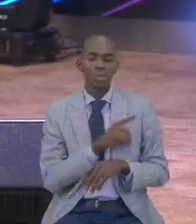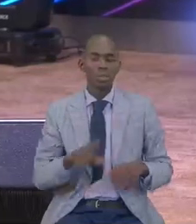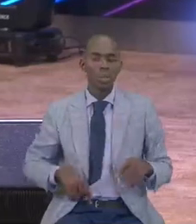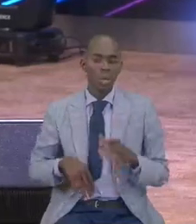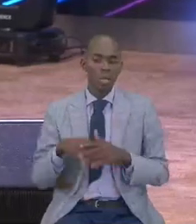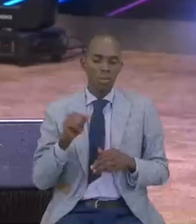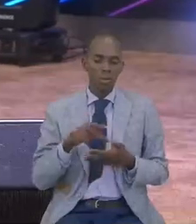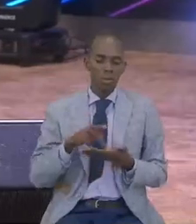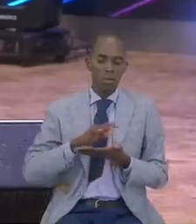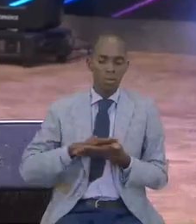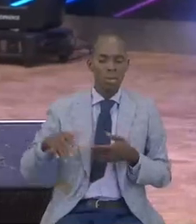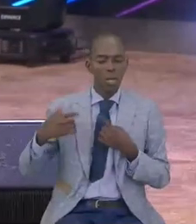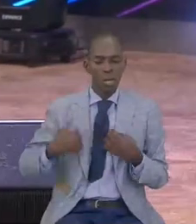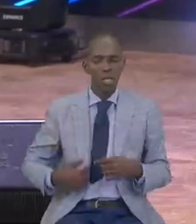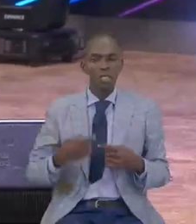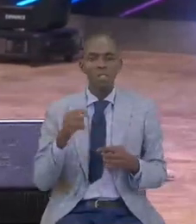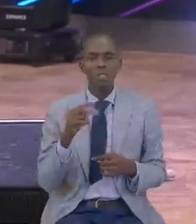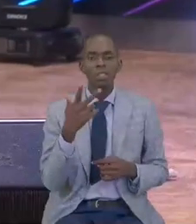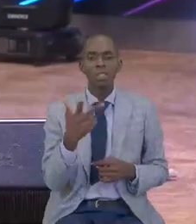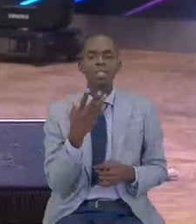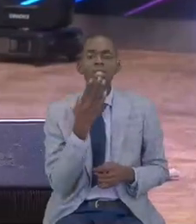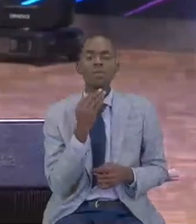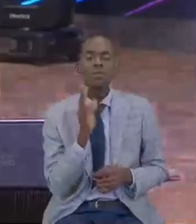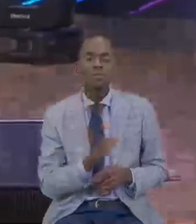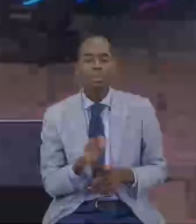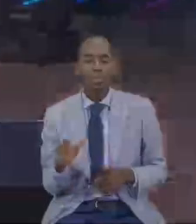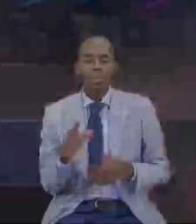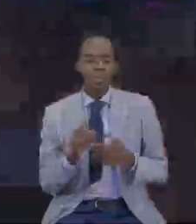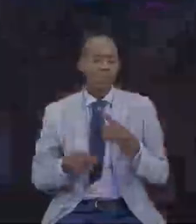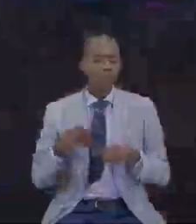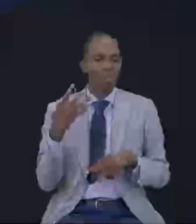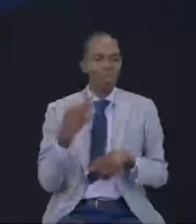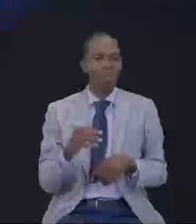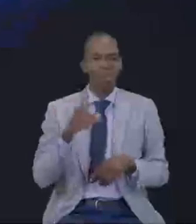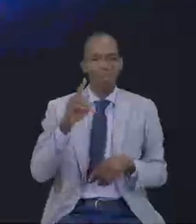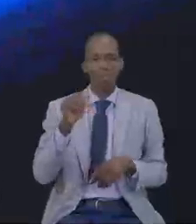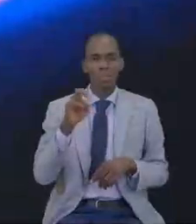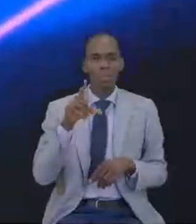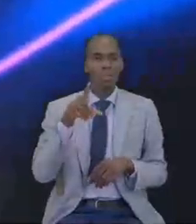pur, Shadrach, Meshach et Abednego, les compagnons de Daniel,